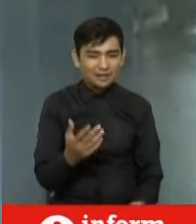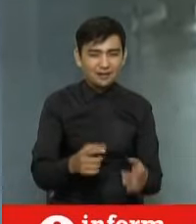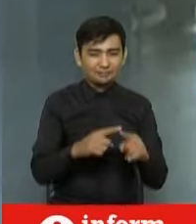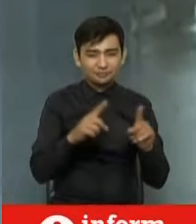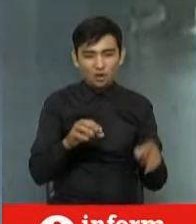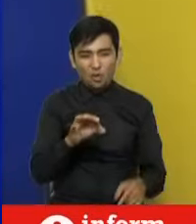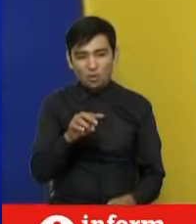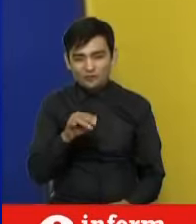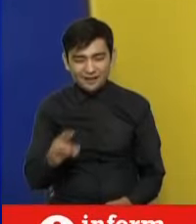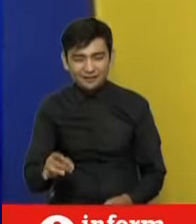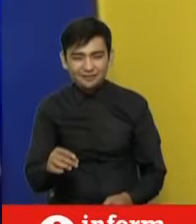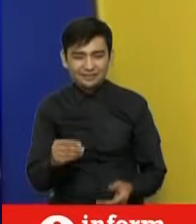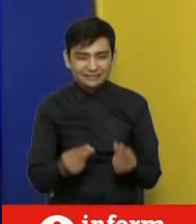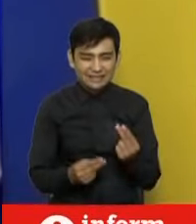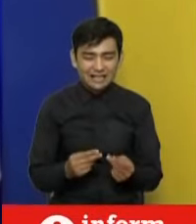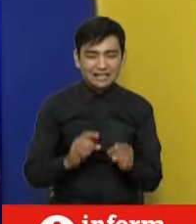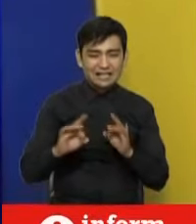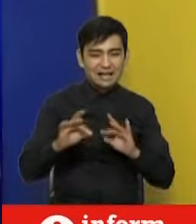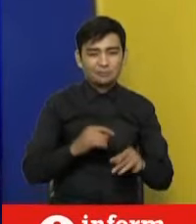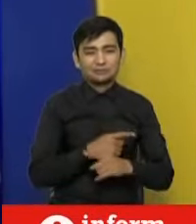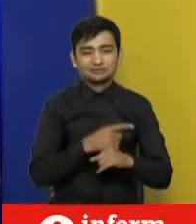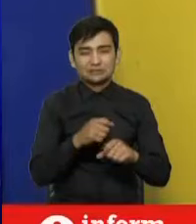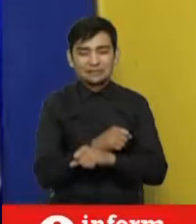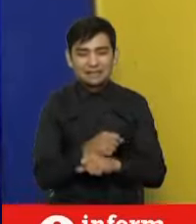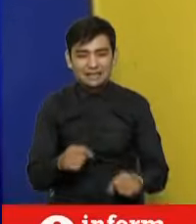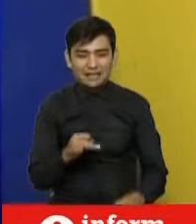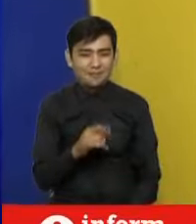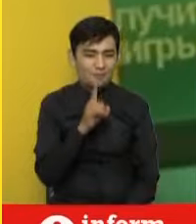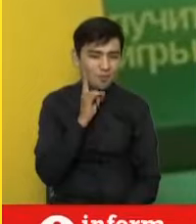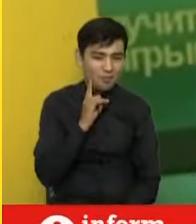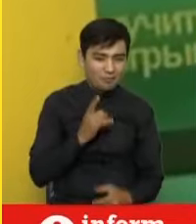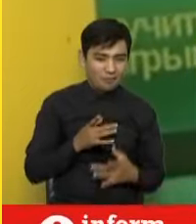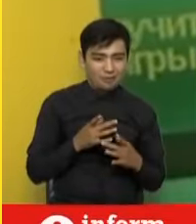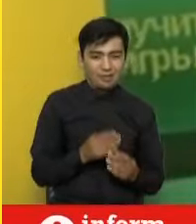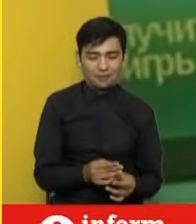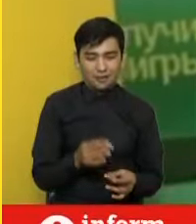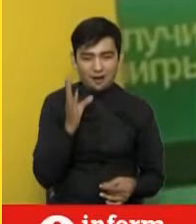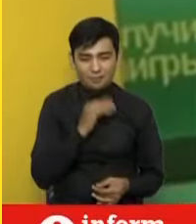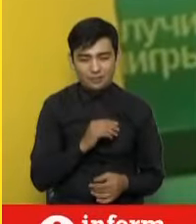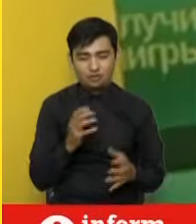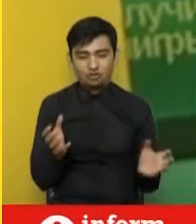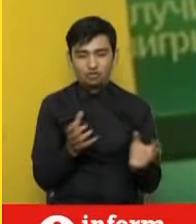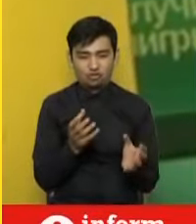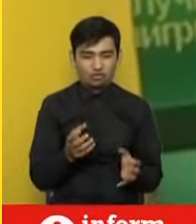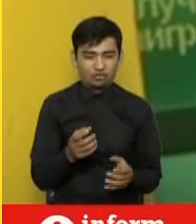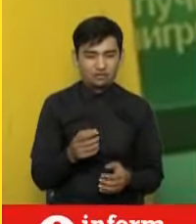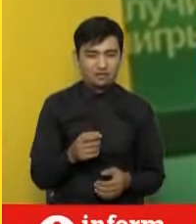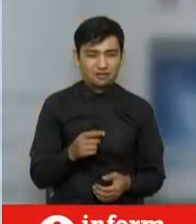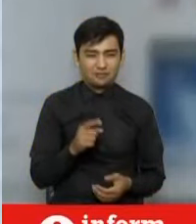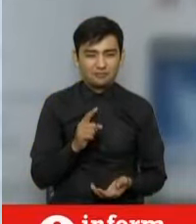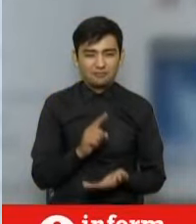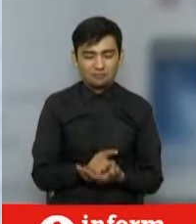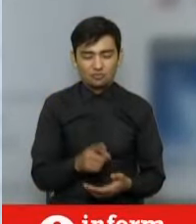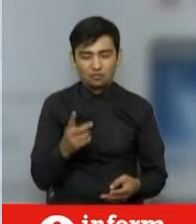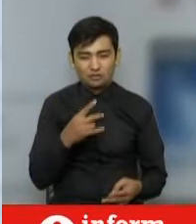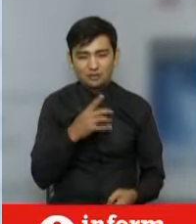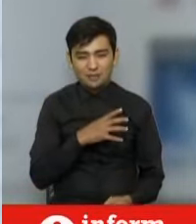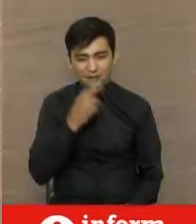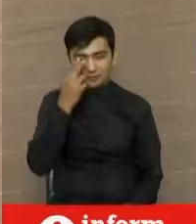казиноларды жарнамалауға тыйым салынып отыр. Дәл осы норма жастарды құмар ойынға салынудан сақтаудың бірден бір амалы дейді